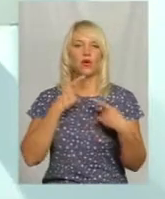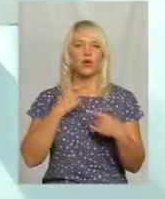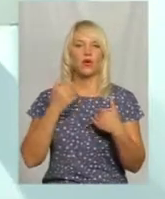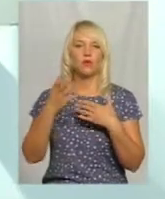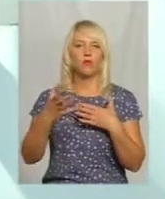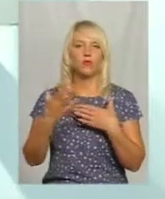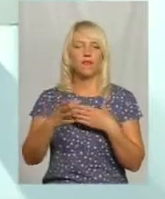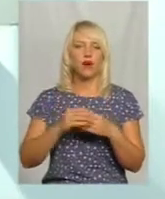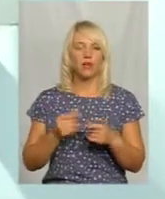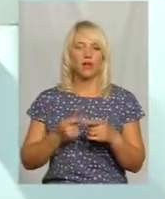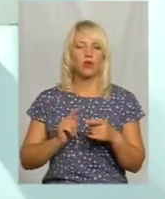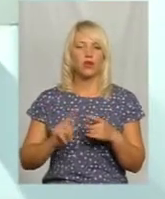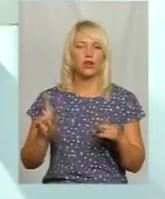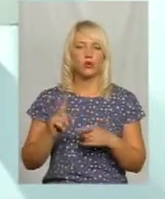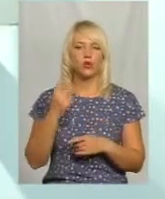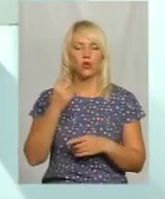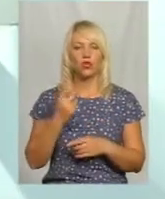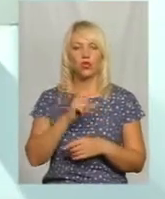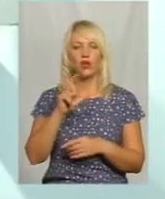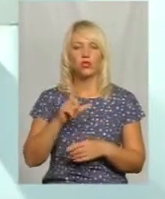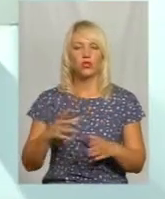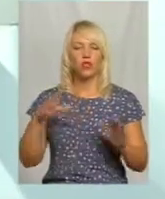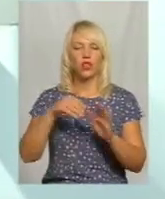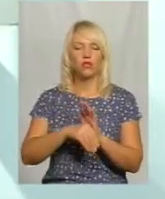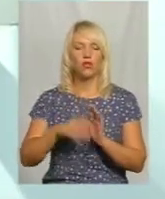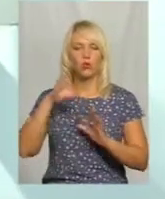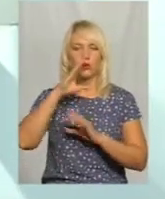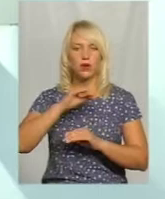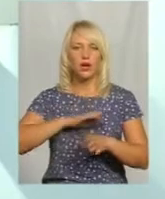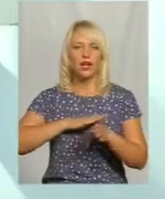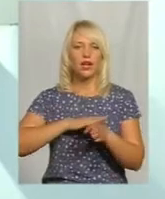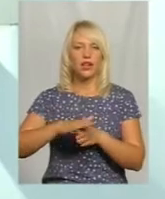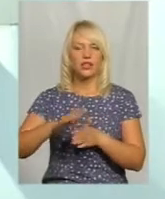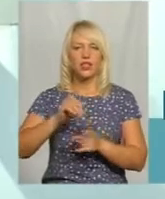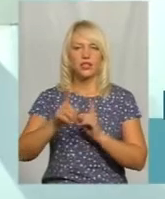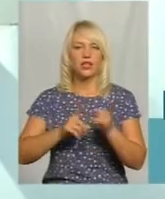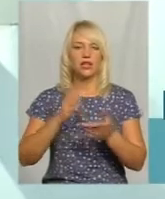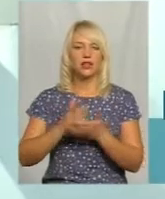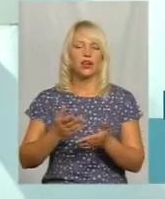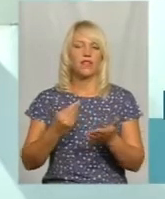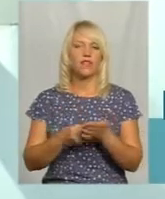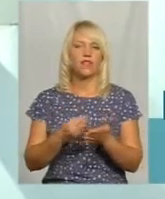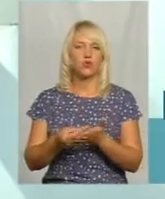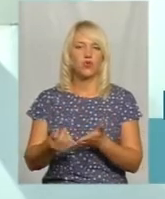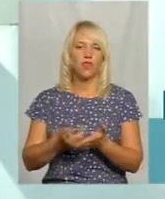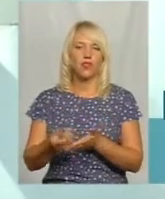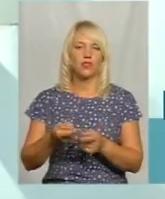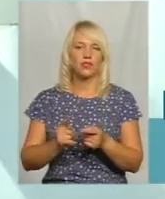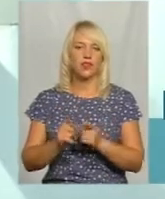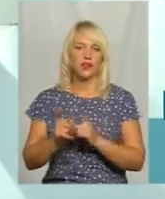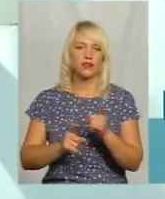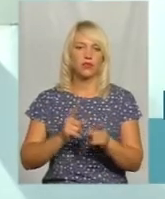що однією із складових успішності реалізації реформи є, звичайно, фінансування цієї реформи.